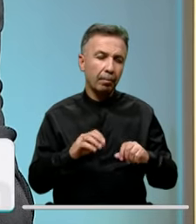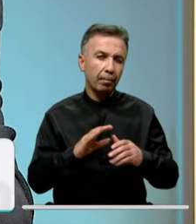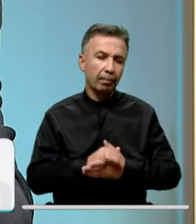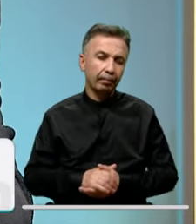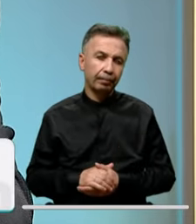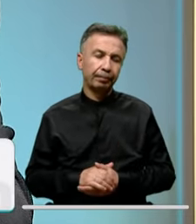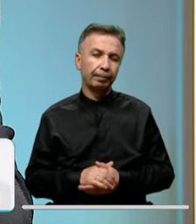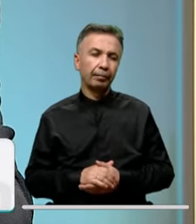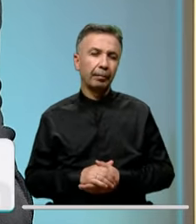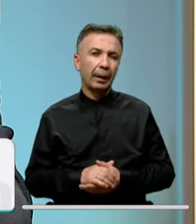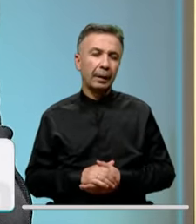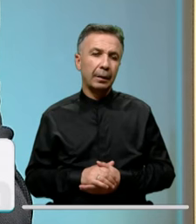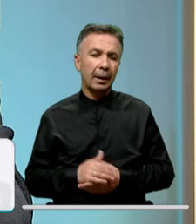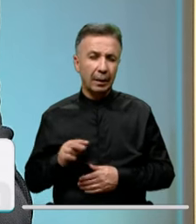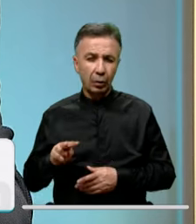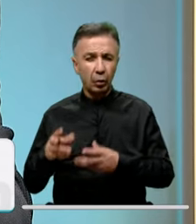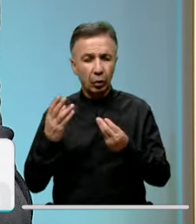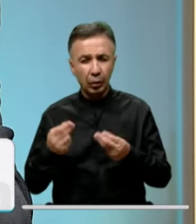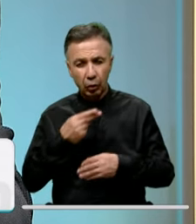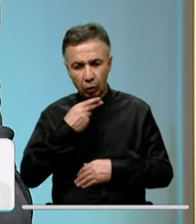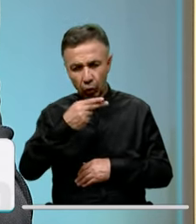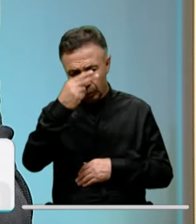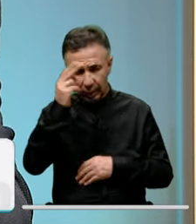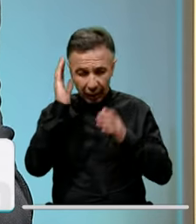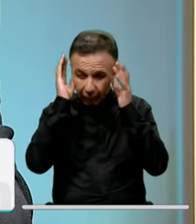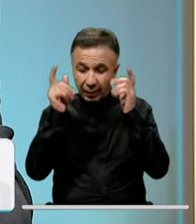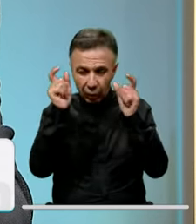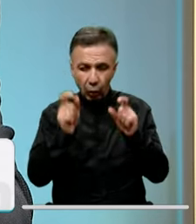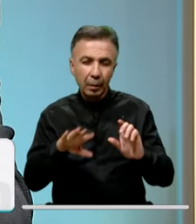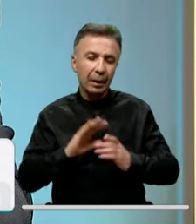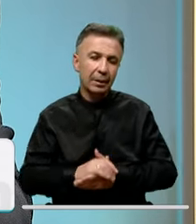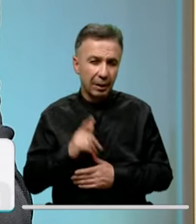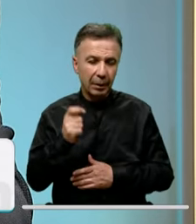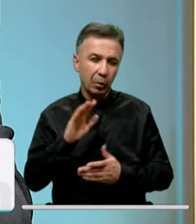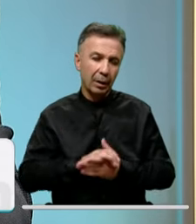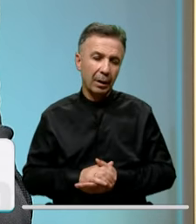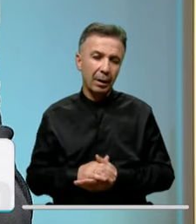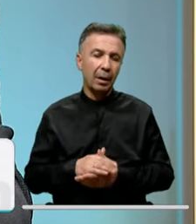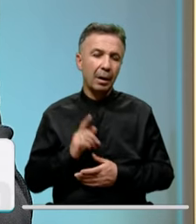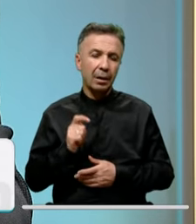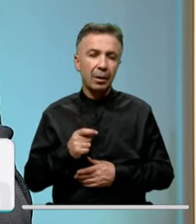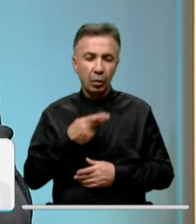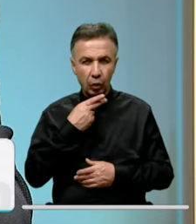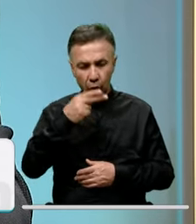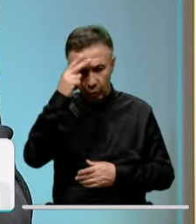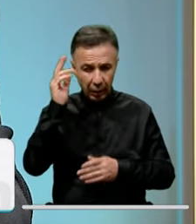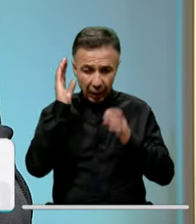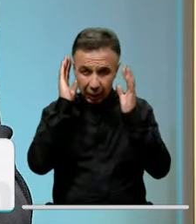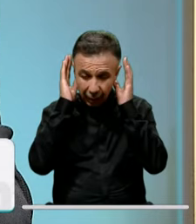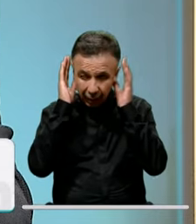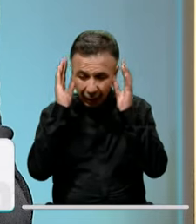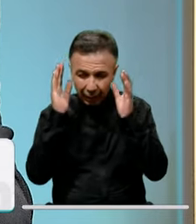ki zaten yolcu olduğunuz için cuma yükümlülüğünüz yok. Hasılı cuma namazını kaçıracağım,